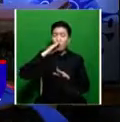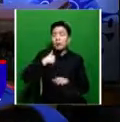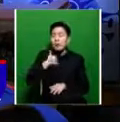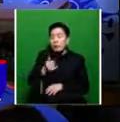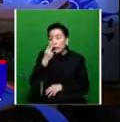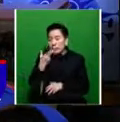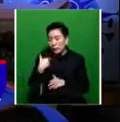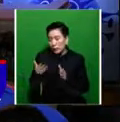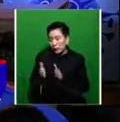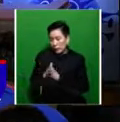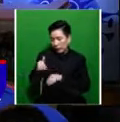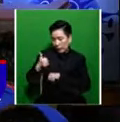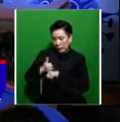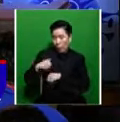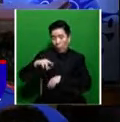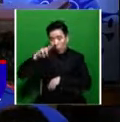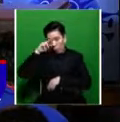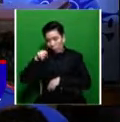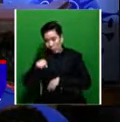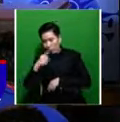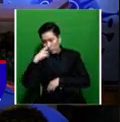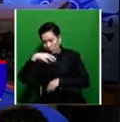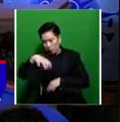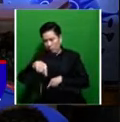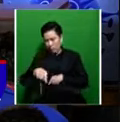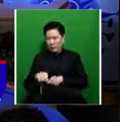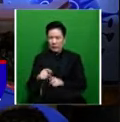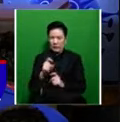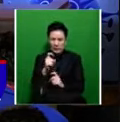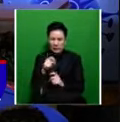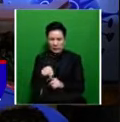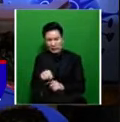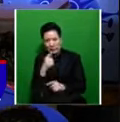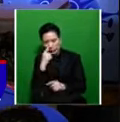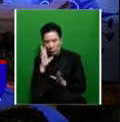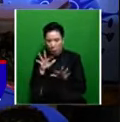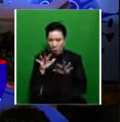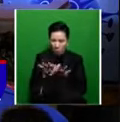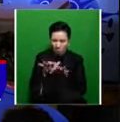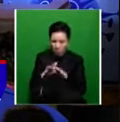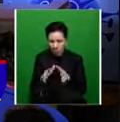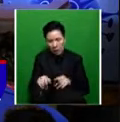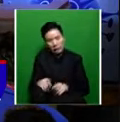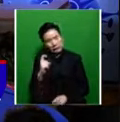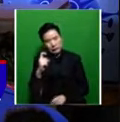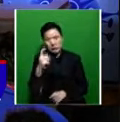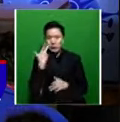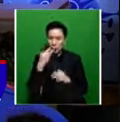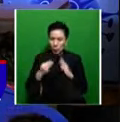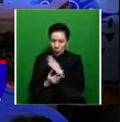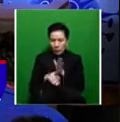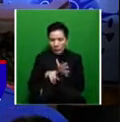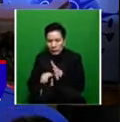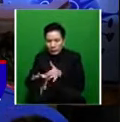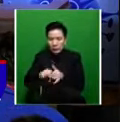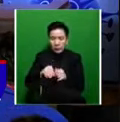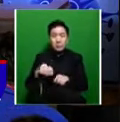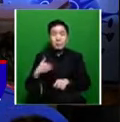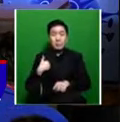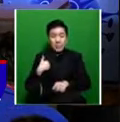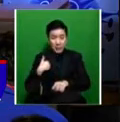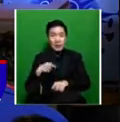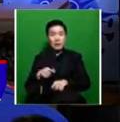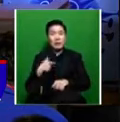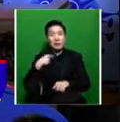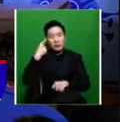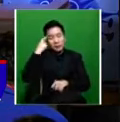ธิบดีกรมควบคุมโรคเนี่ยเห็นสถานที่แห่งหนึ่งดูแล้วอันนี้ไม่ไหวแล้วโอ้โหดูแล้วแย่มากเลยมีโอกาสติดเชื้อสูงเนี่ยอธิบดีกรมคว